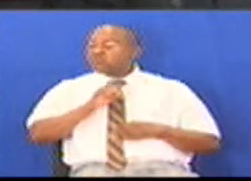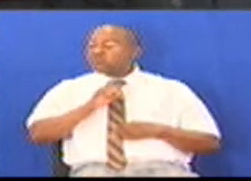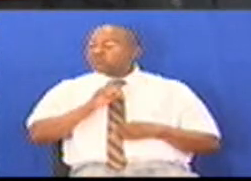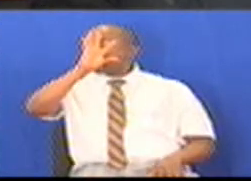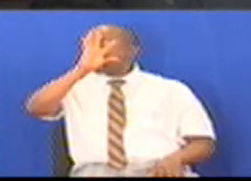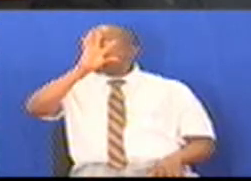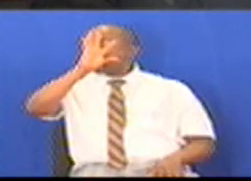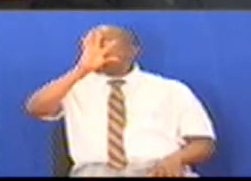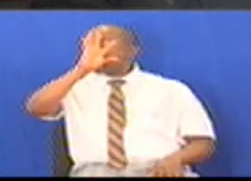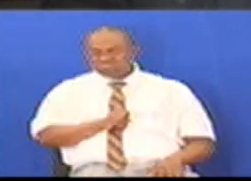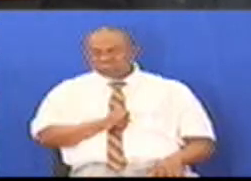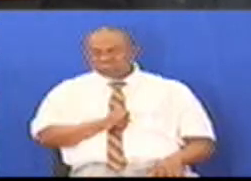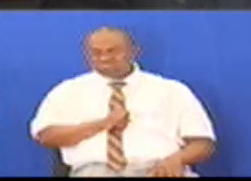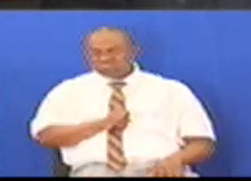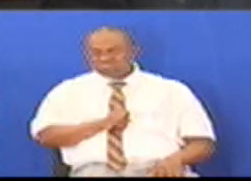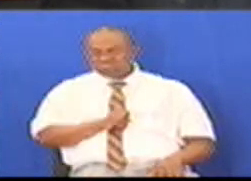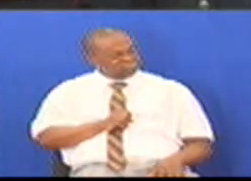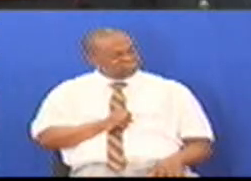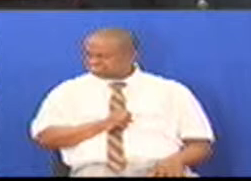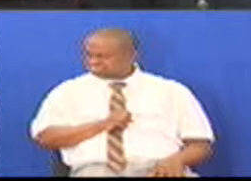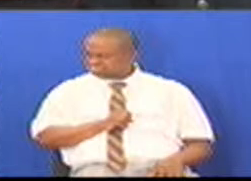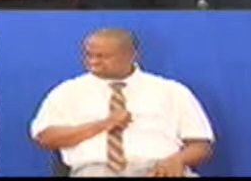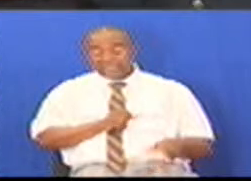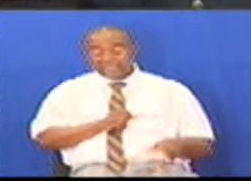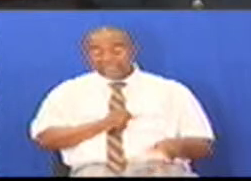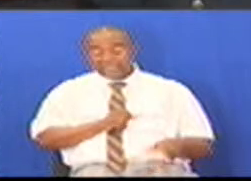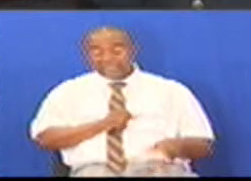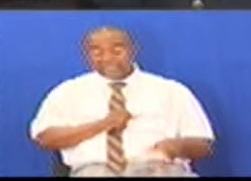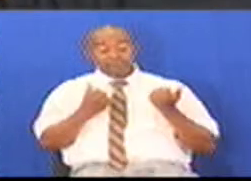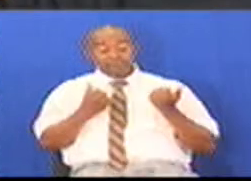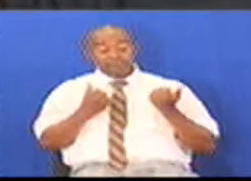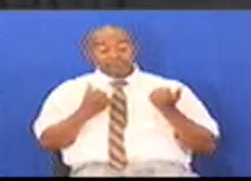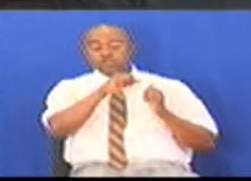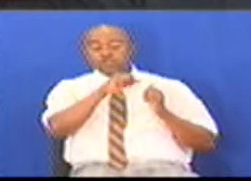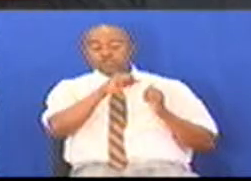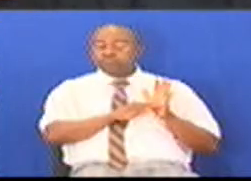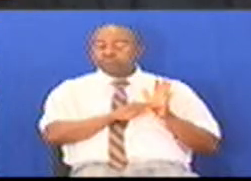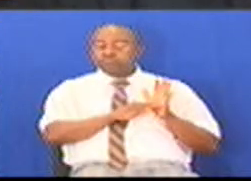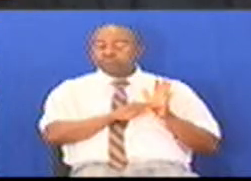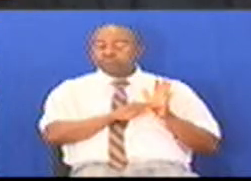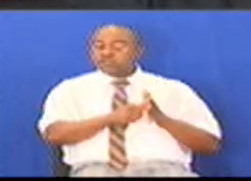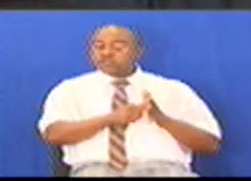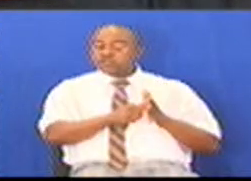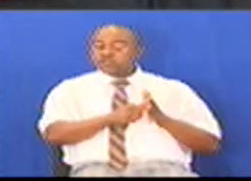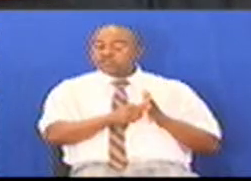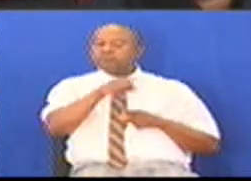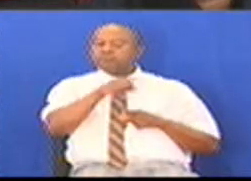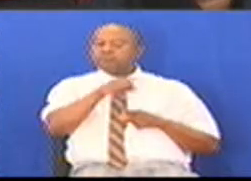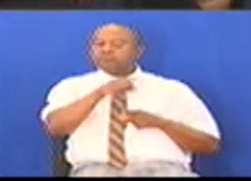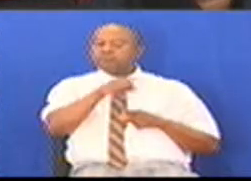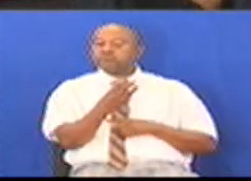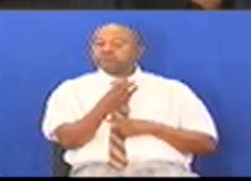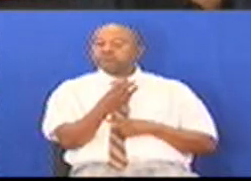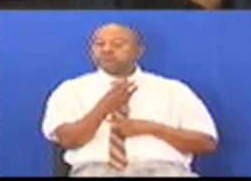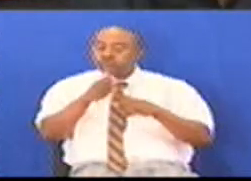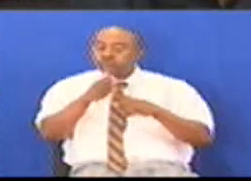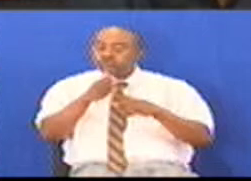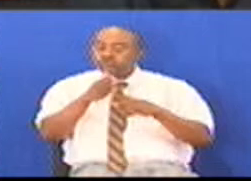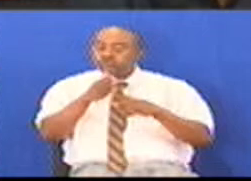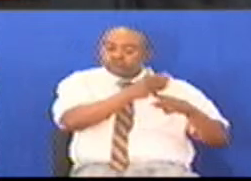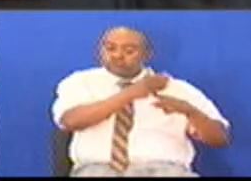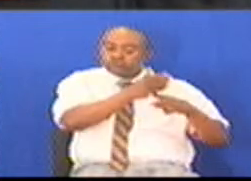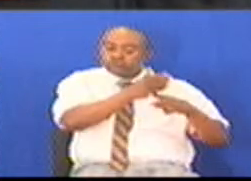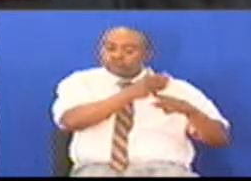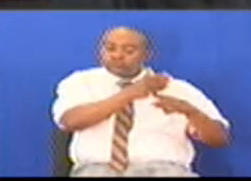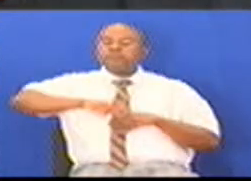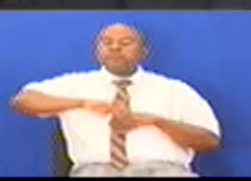mikupuo. Ni vyema utaratibu ukabainishwa madharani ulipaji wa awamu walau tatu baada ya tarehe iliyoamriwa na kamishna